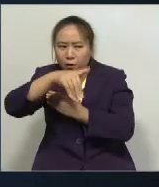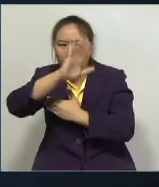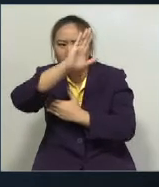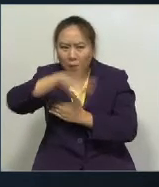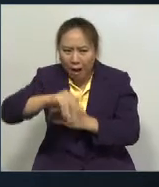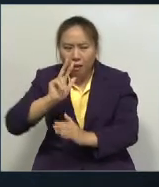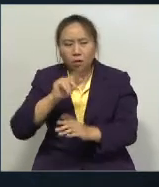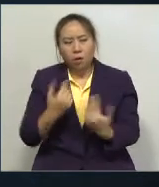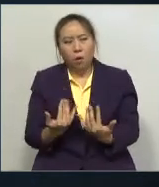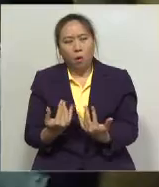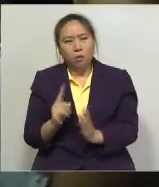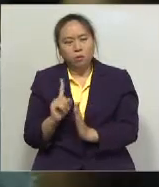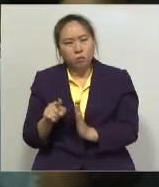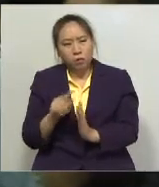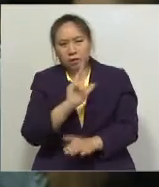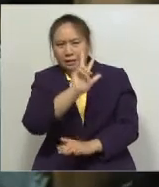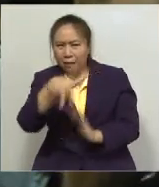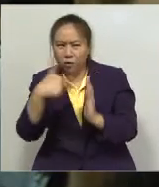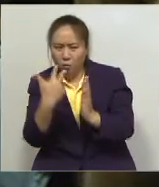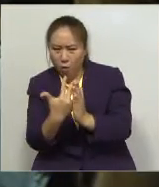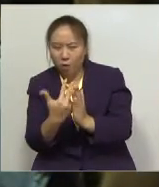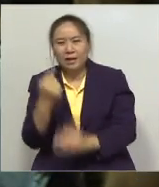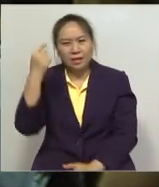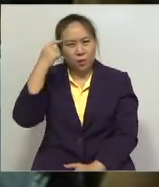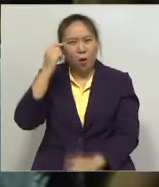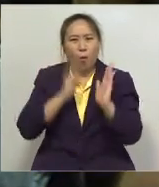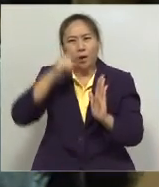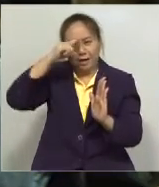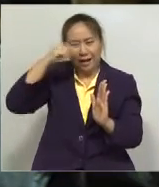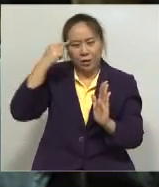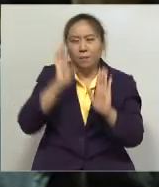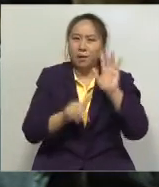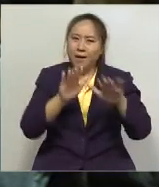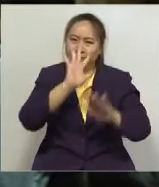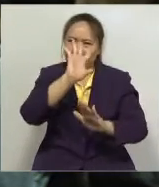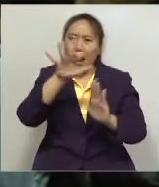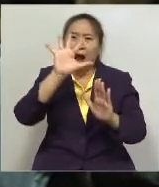งลูกน้องเราก็น่าจะประมาณไม่เกิน5ชั่วโมงนะครับ